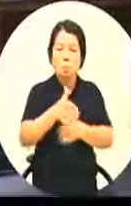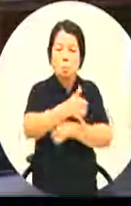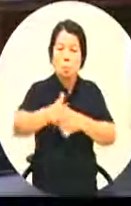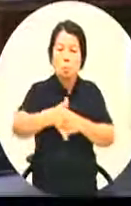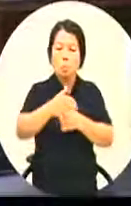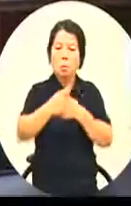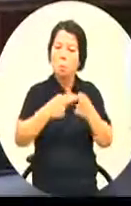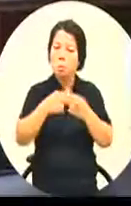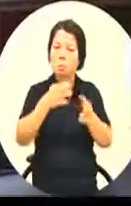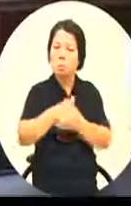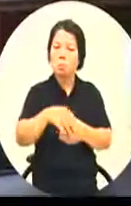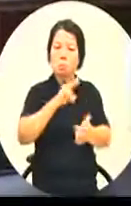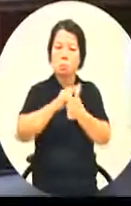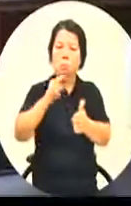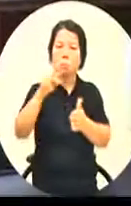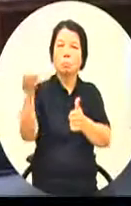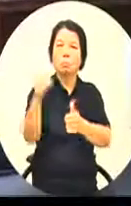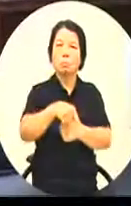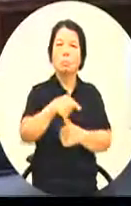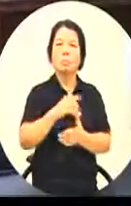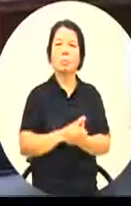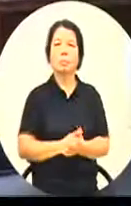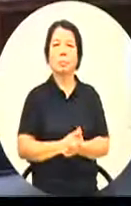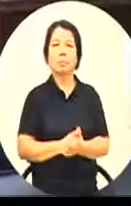吗？好不好？